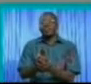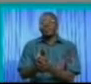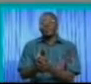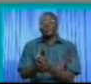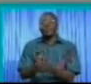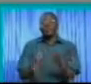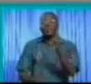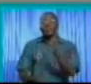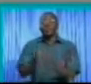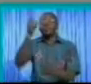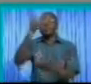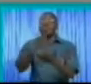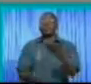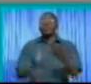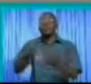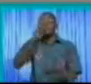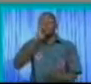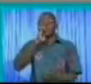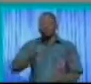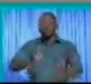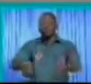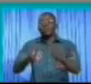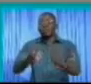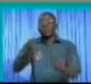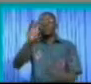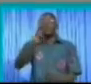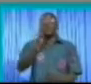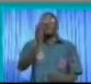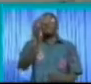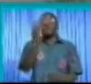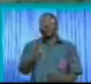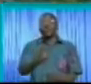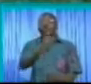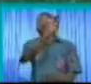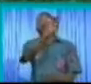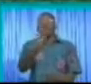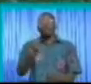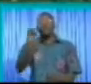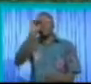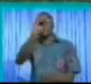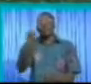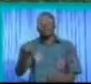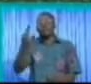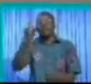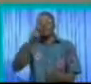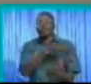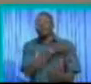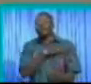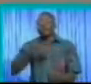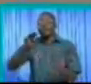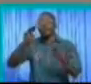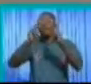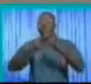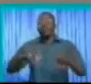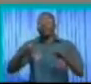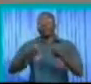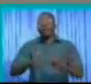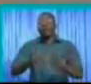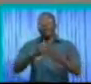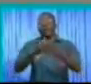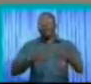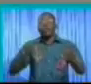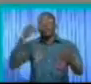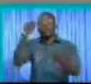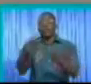Passer le taux d'accès à l'eau potable de 63 à 66% en milieu rural et de 84 à 86% en milieu urbain avant la fin de